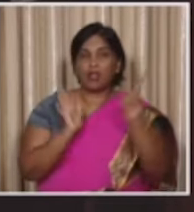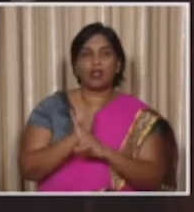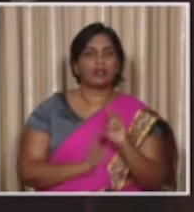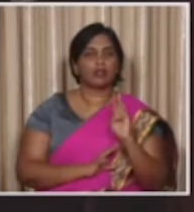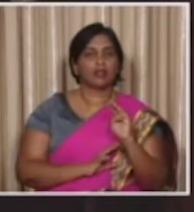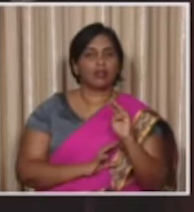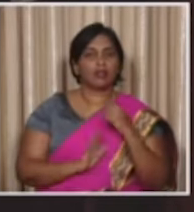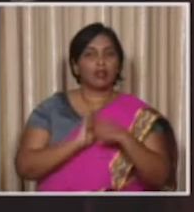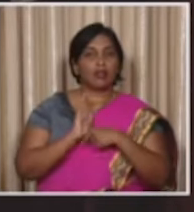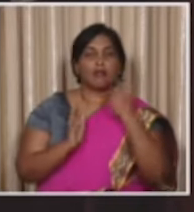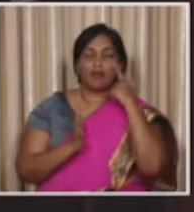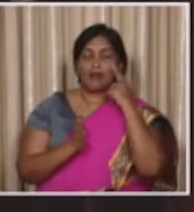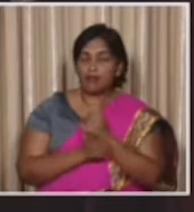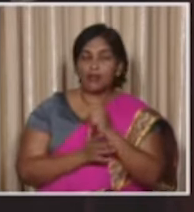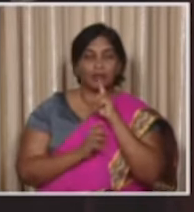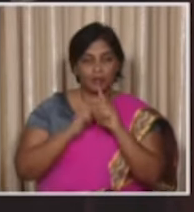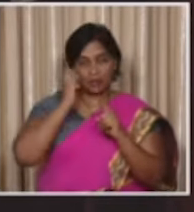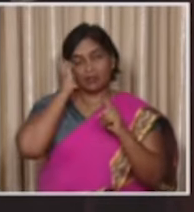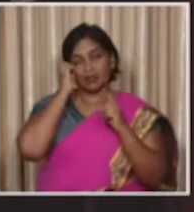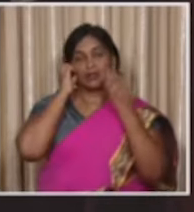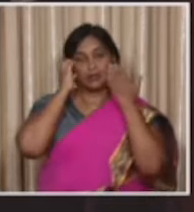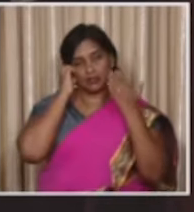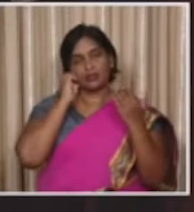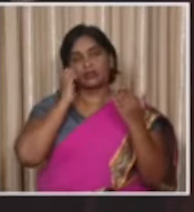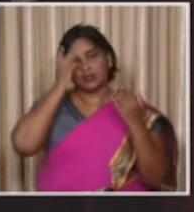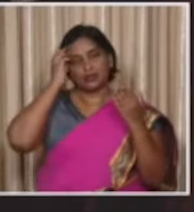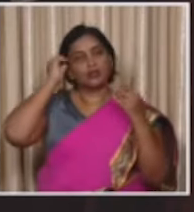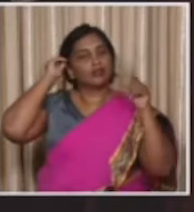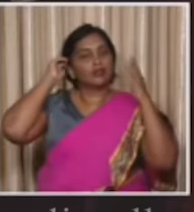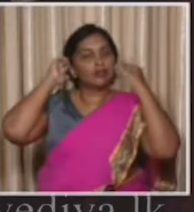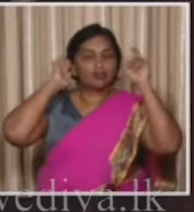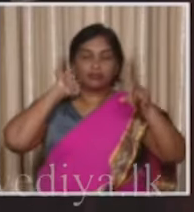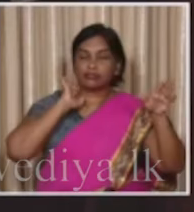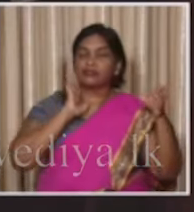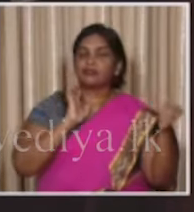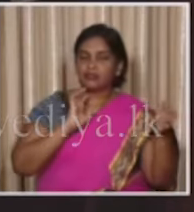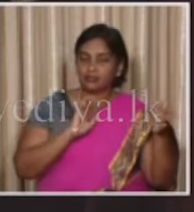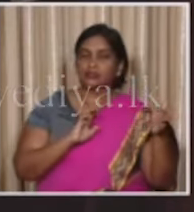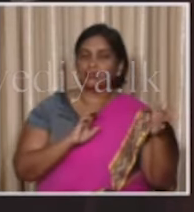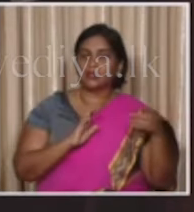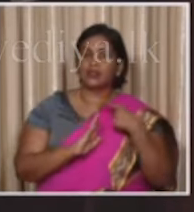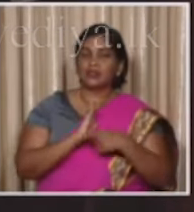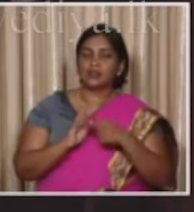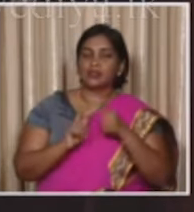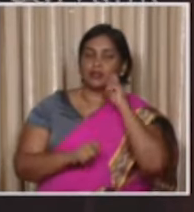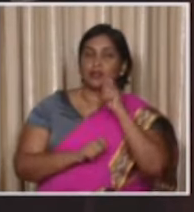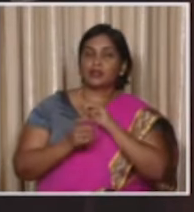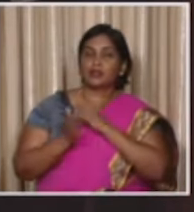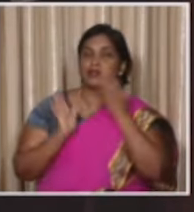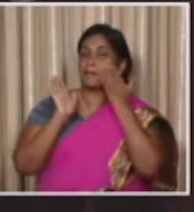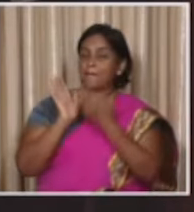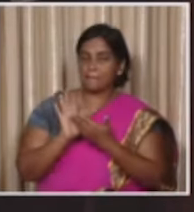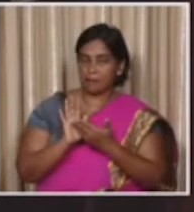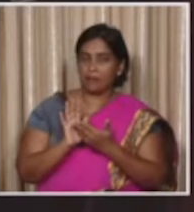මේ ලක්කම්මට අමාරුයි කියලා ඩුප්ලිකේට් විහාරමාදේවියන් විසින් මේ රටේ මිනිස්සුන්ට ගිහිල්ලා පෙන්නපු